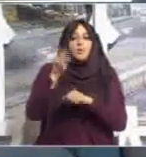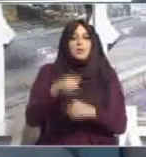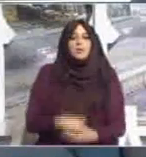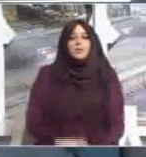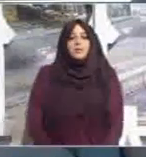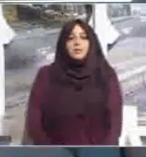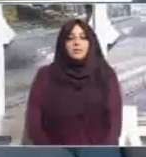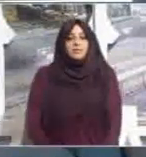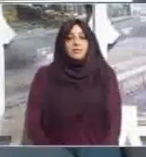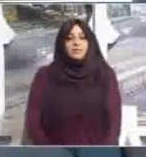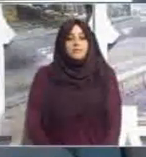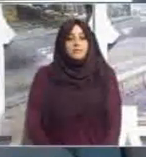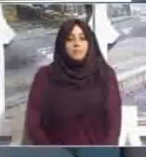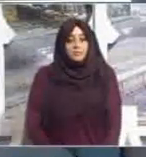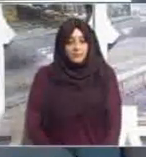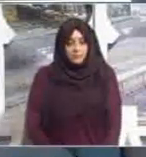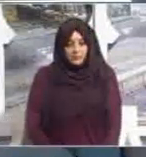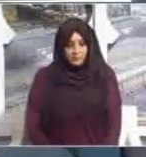رونق راكي معانا؟